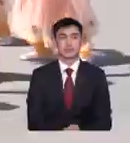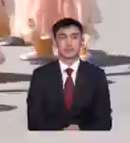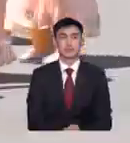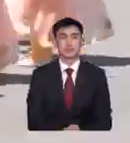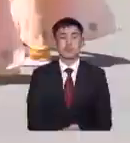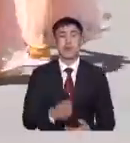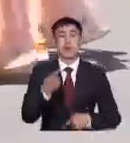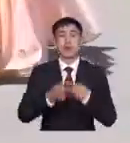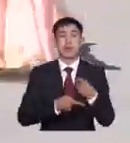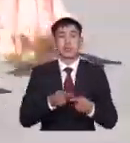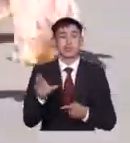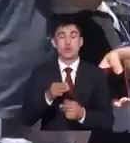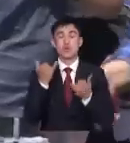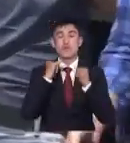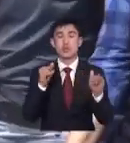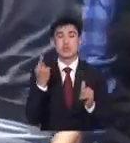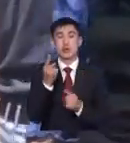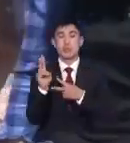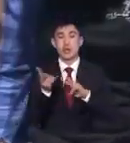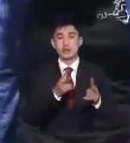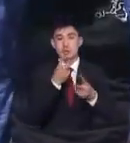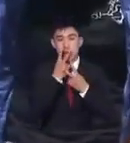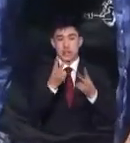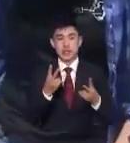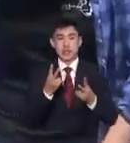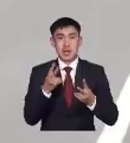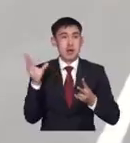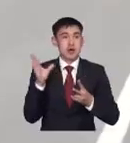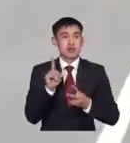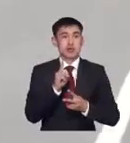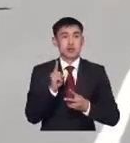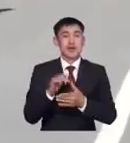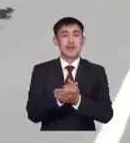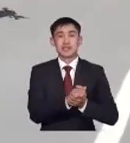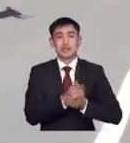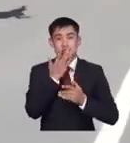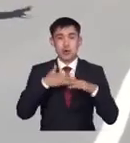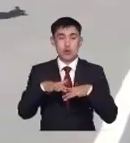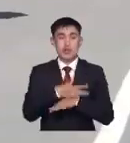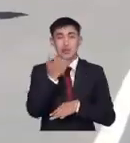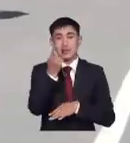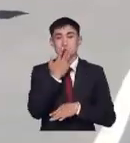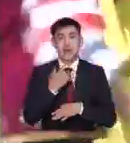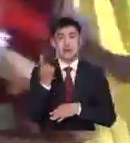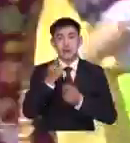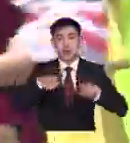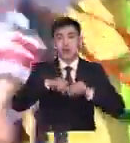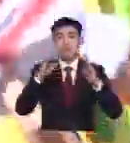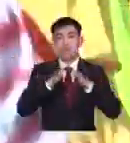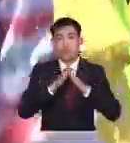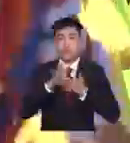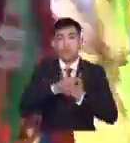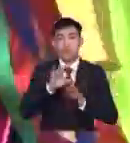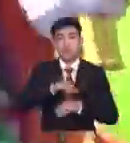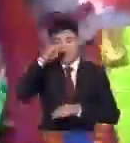А дальше все ахнули, когда в одном танце продемонстрировали всему миру, что такое единый народ, одна нация и один общий дом,